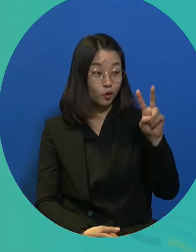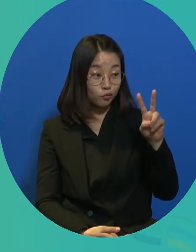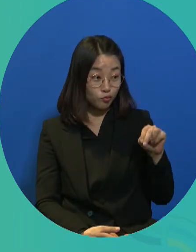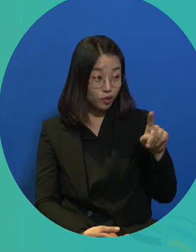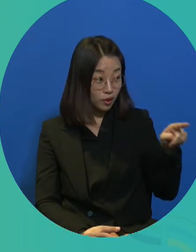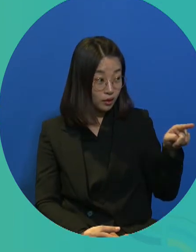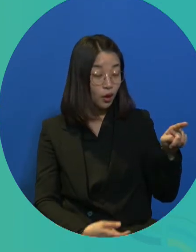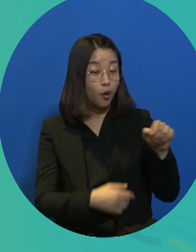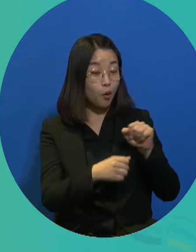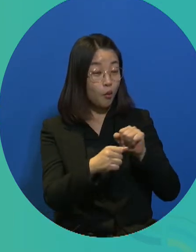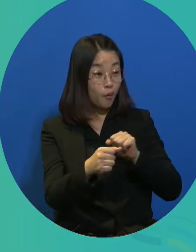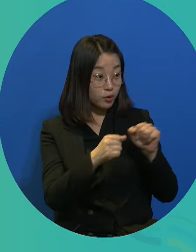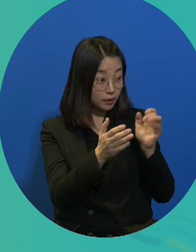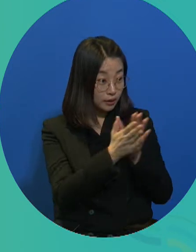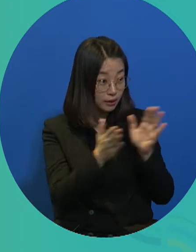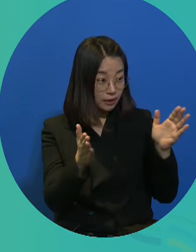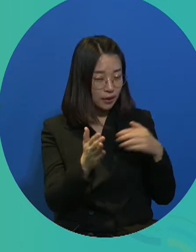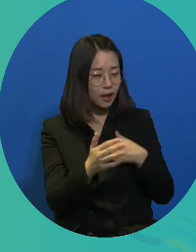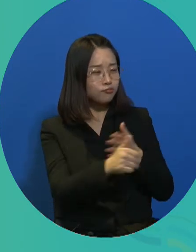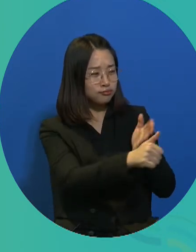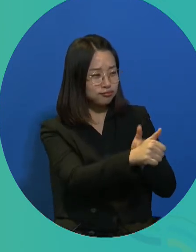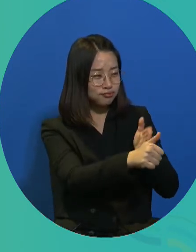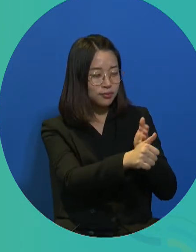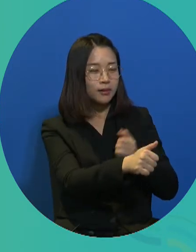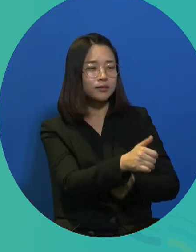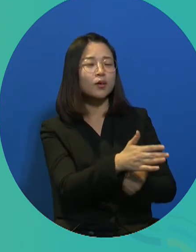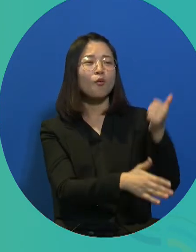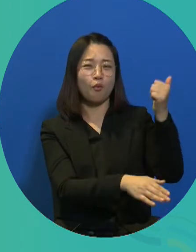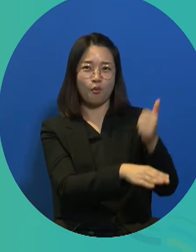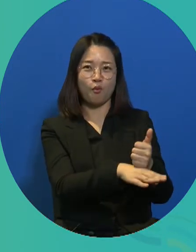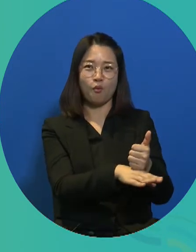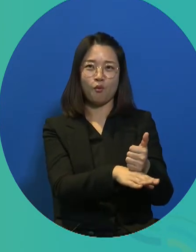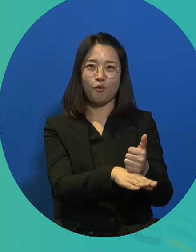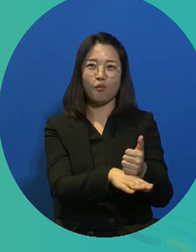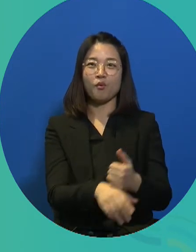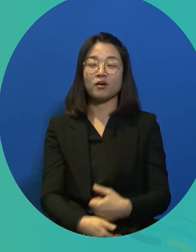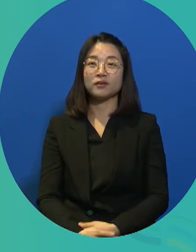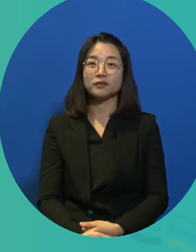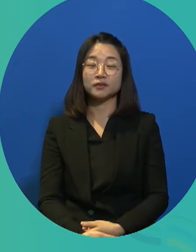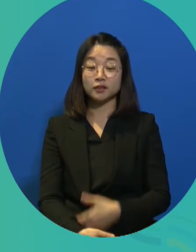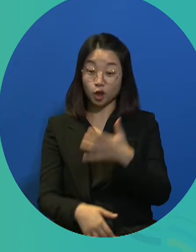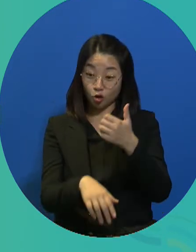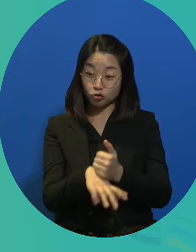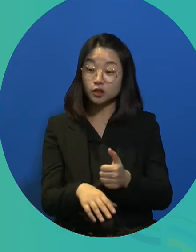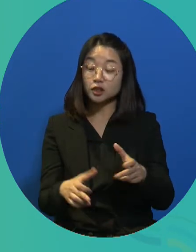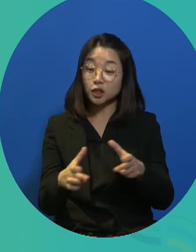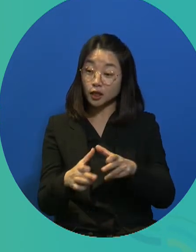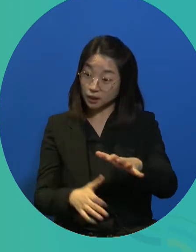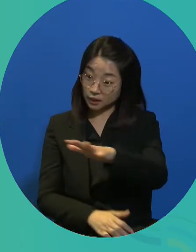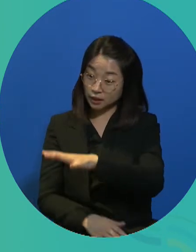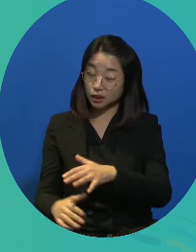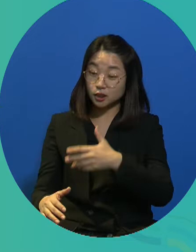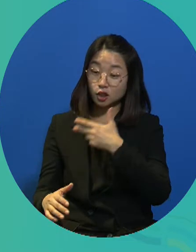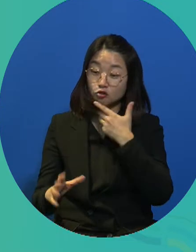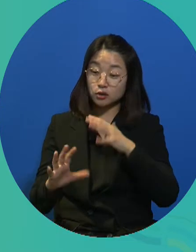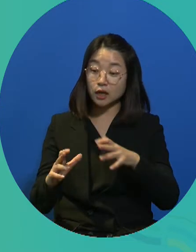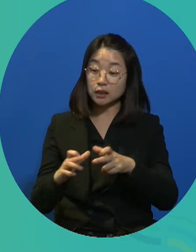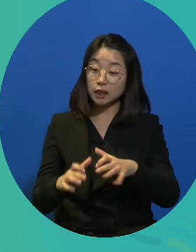활동, 캠페인 활동에는 매우 도움이 됐습니다. 그리고 종국에는 장애인 분들이 영국의 장애인